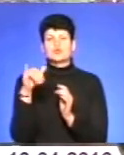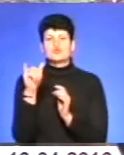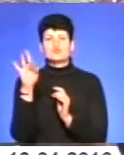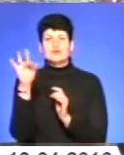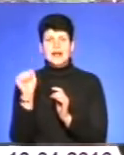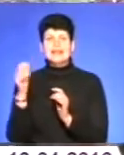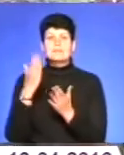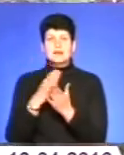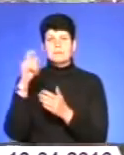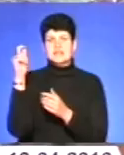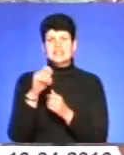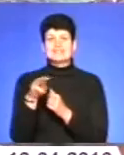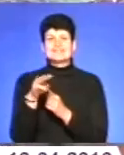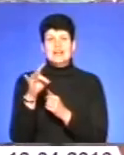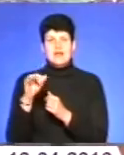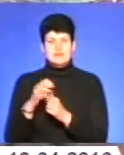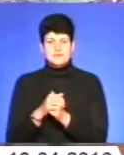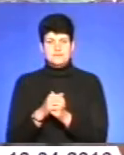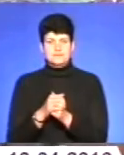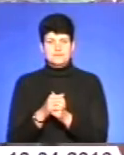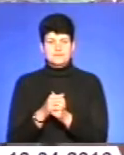в травні. Тобто буде в нас